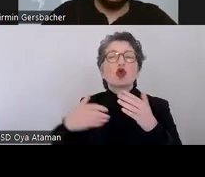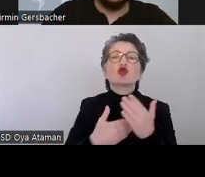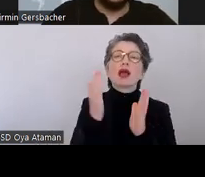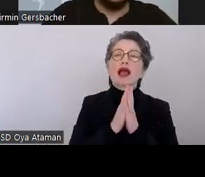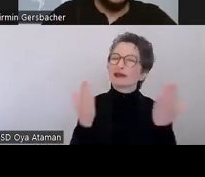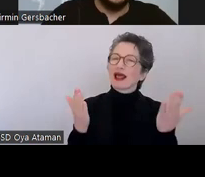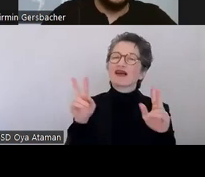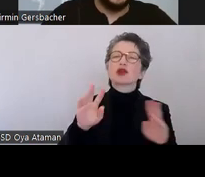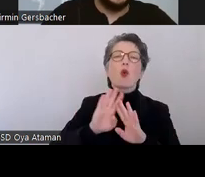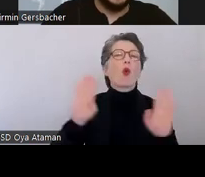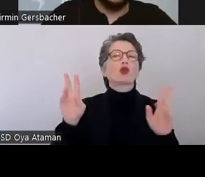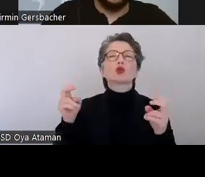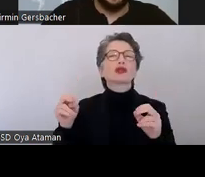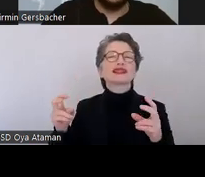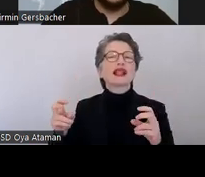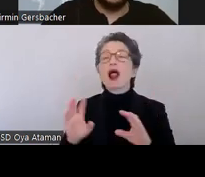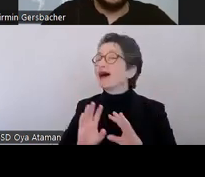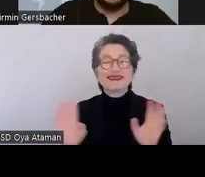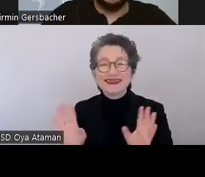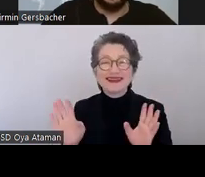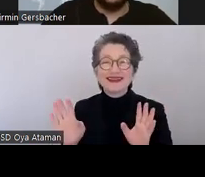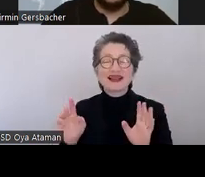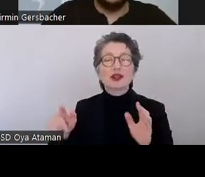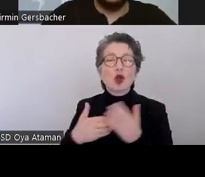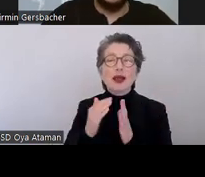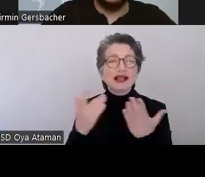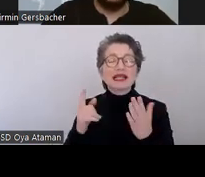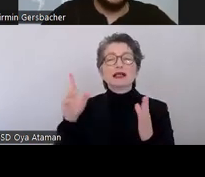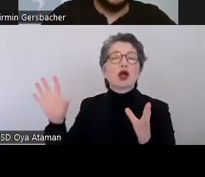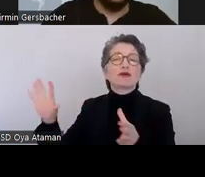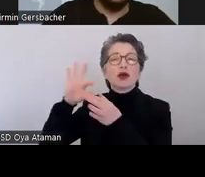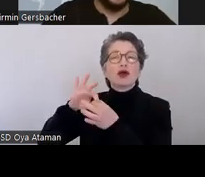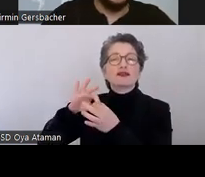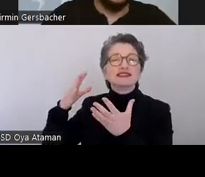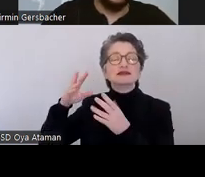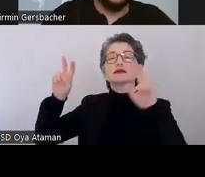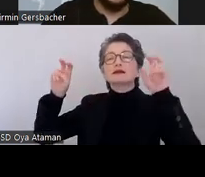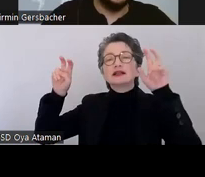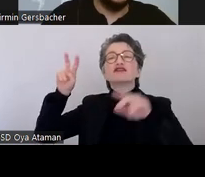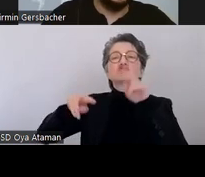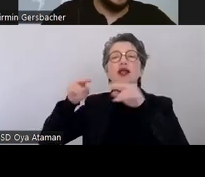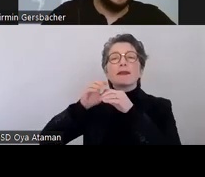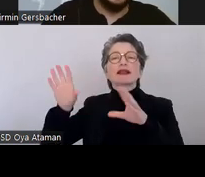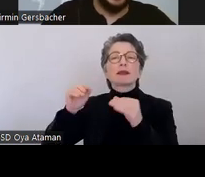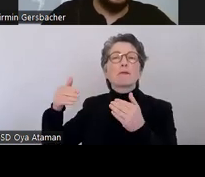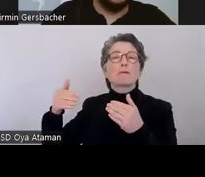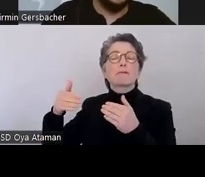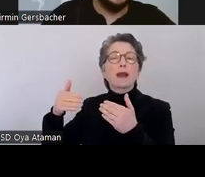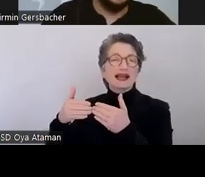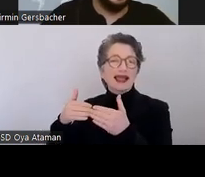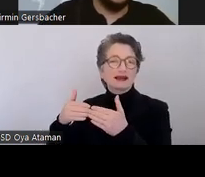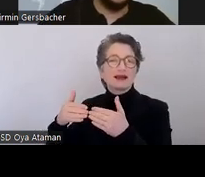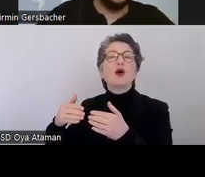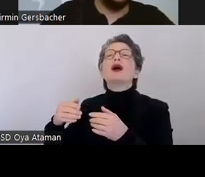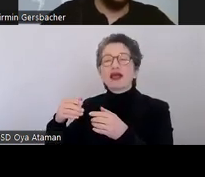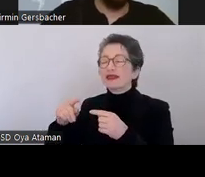Video ohne Untertitel, sondern das gehört zu diesem Punkt verschiedene Medien mit Barrieren. Und darum sollte da dann entsprechend eine H4